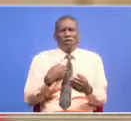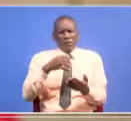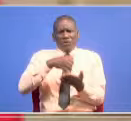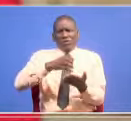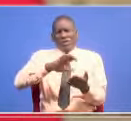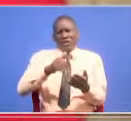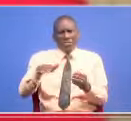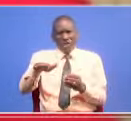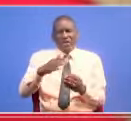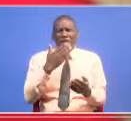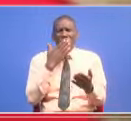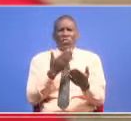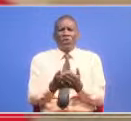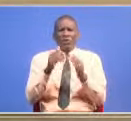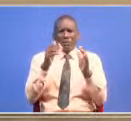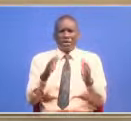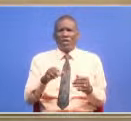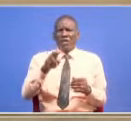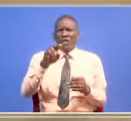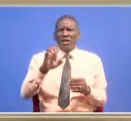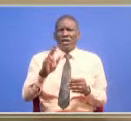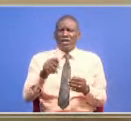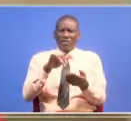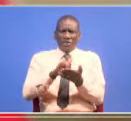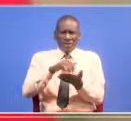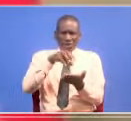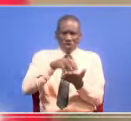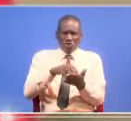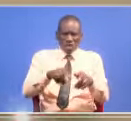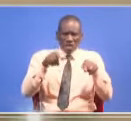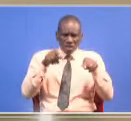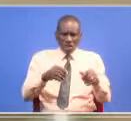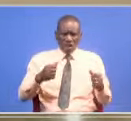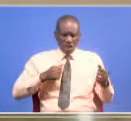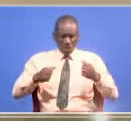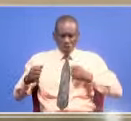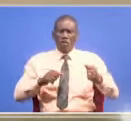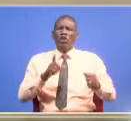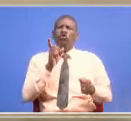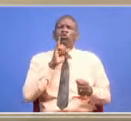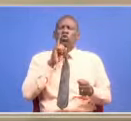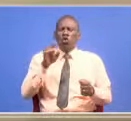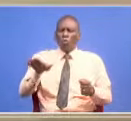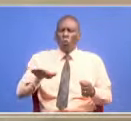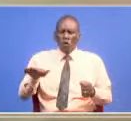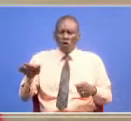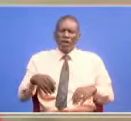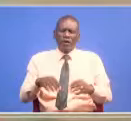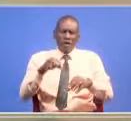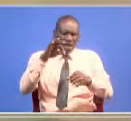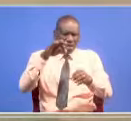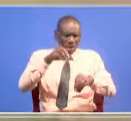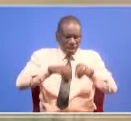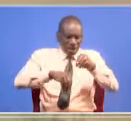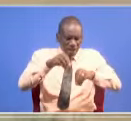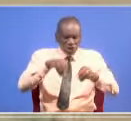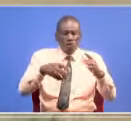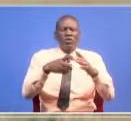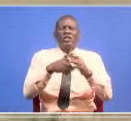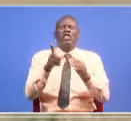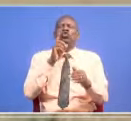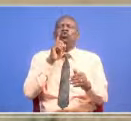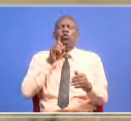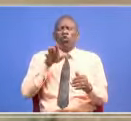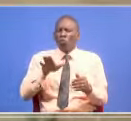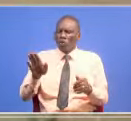kabisa. Thank you very much. Naam, Nick Wambua, ndivyo hivyo. Kwa hivyo hapa nchini Rwanda, kesho asubuhi shughuli ya kupiga kura itakuwa inaanza